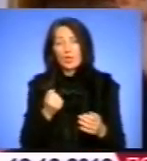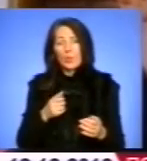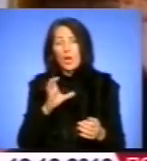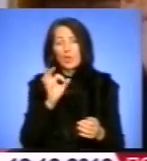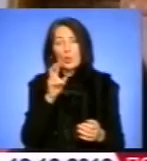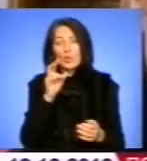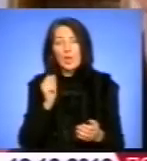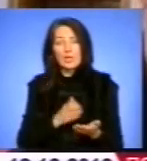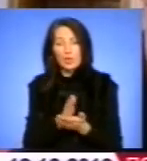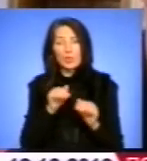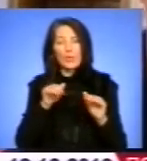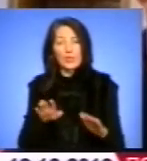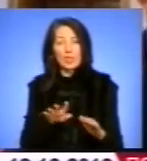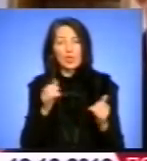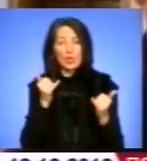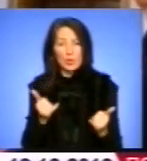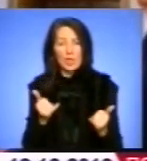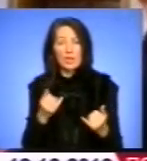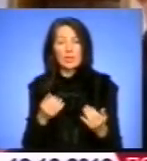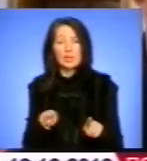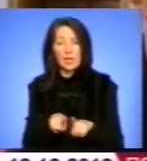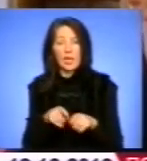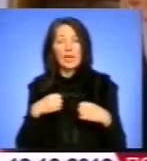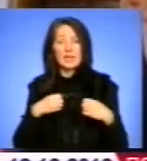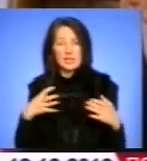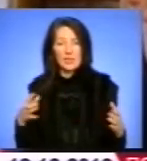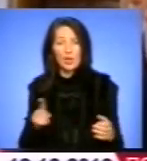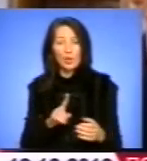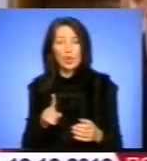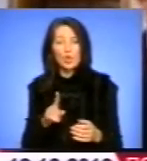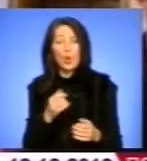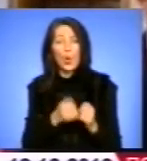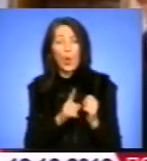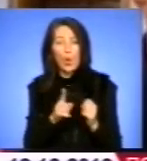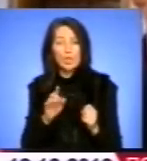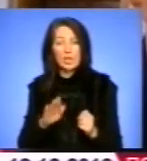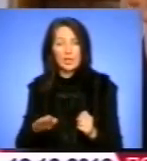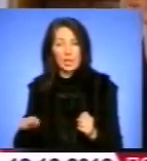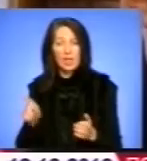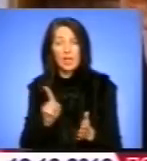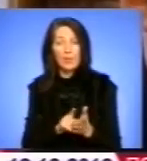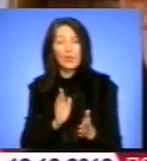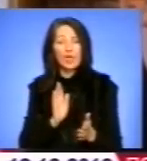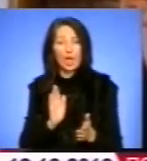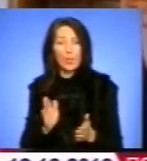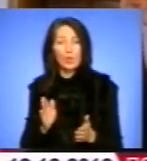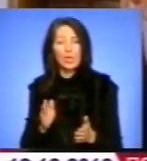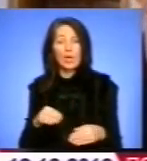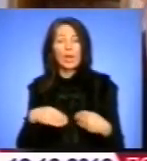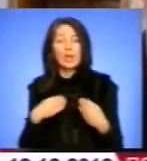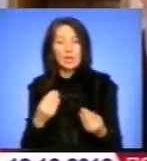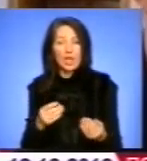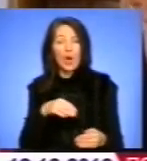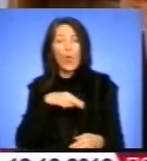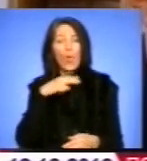вирішили, що зараз якраз таке свято, що кожна дитина повинна бути наділена увагою.